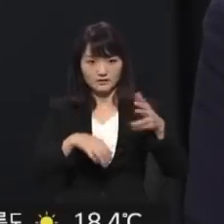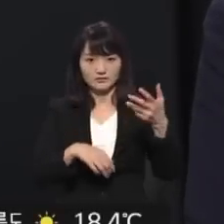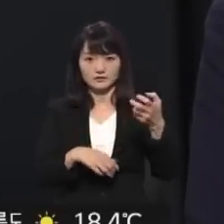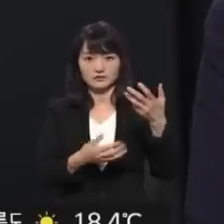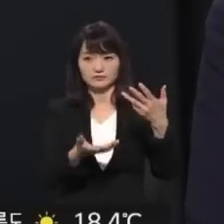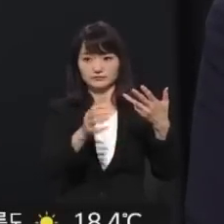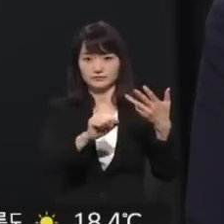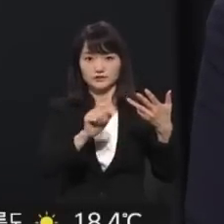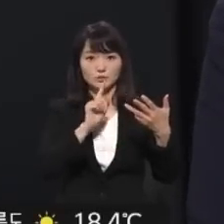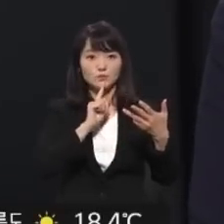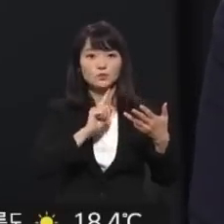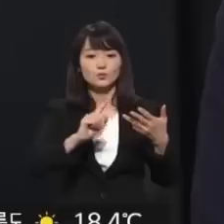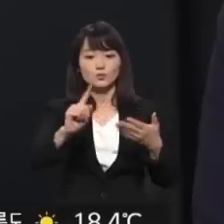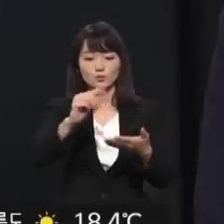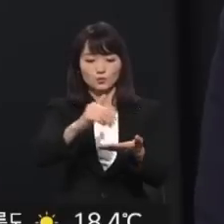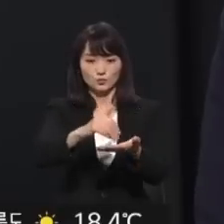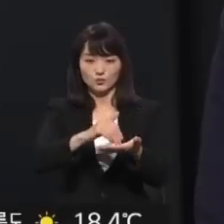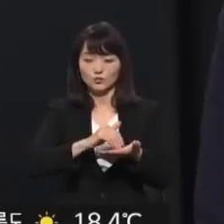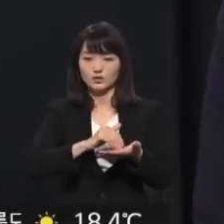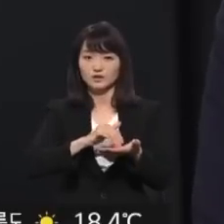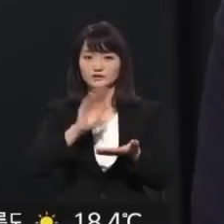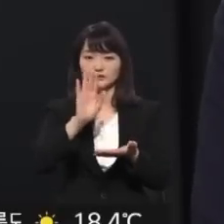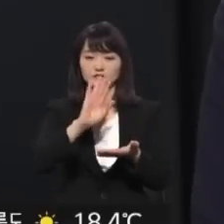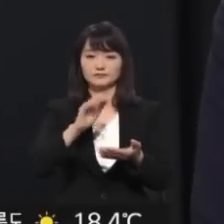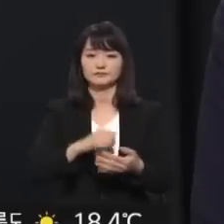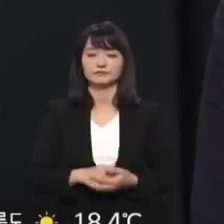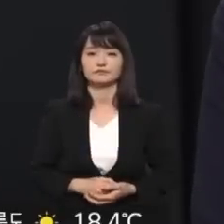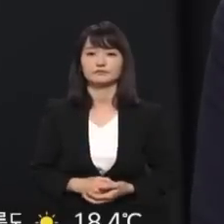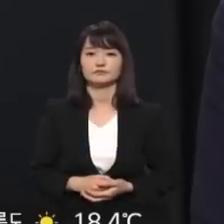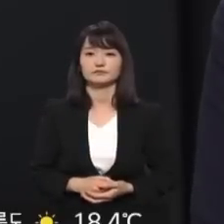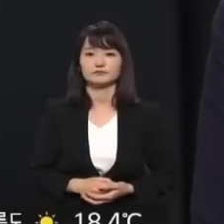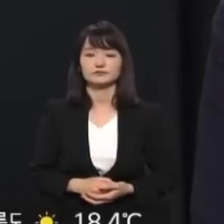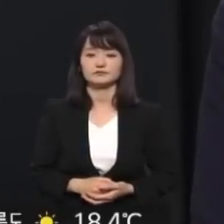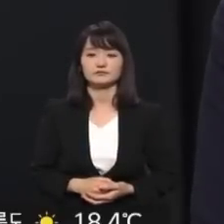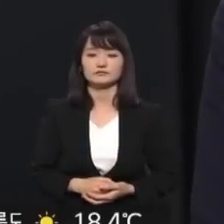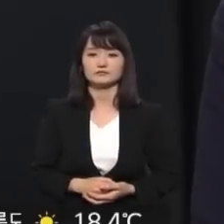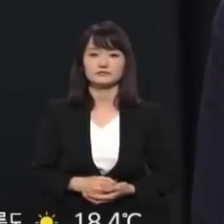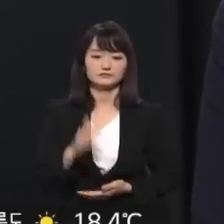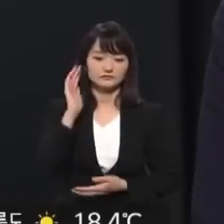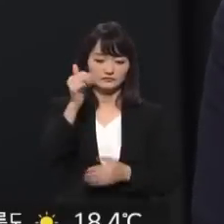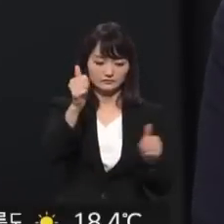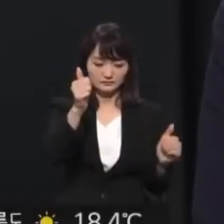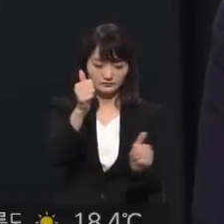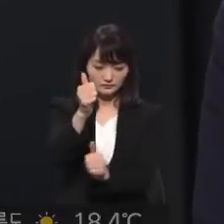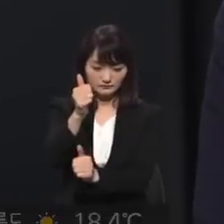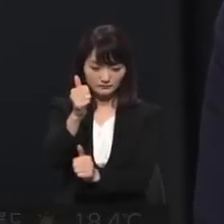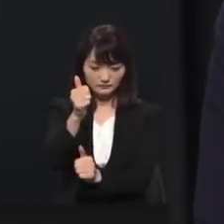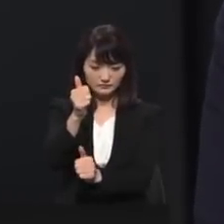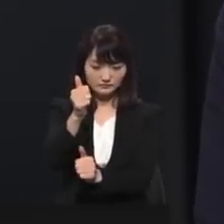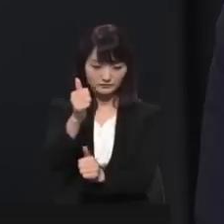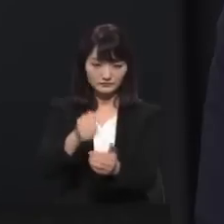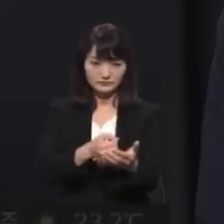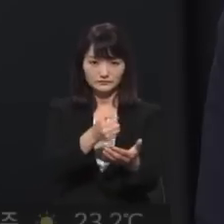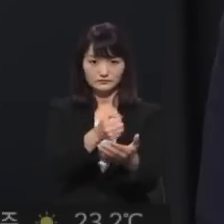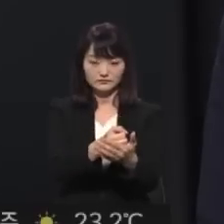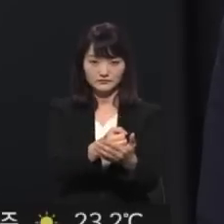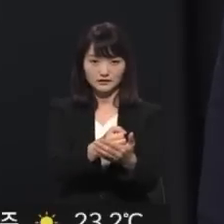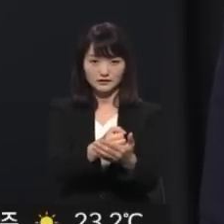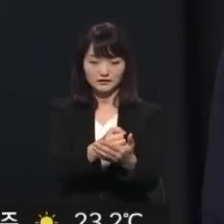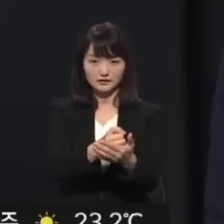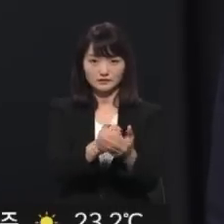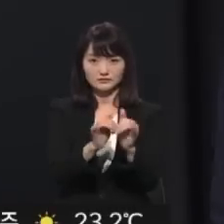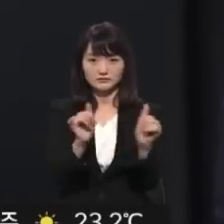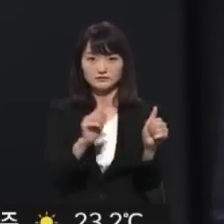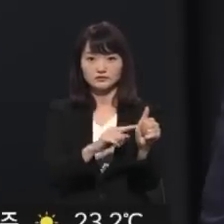국무위원 회에서 본인이 의결을 해서 이 결정을 하는 사람도 최종적으로 결제를 하는 사람인데 본인은 모르고 있었다는